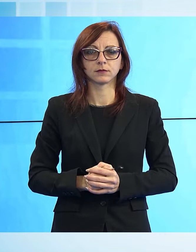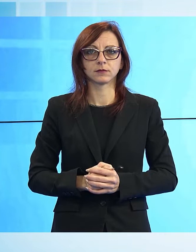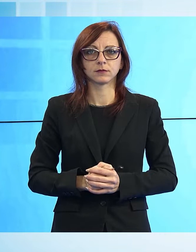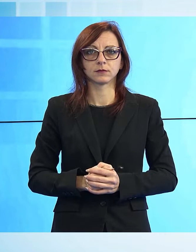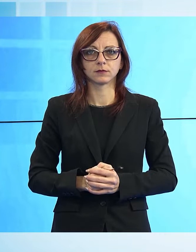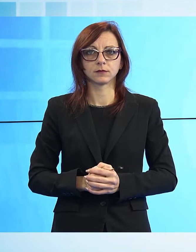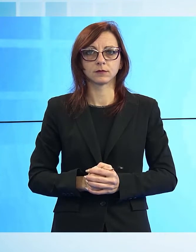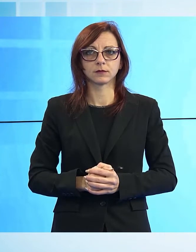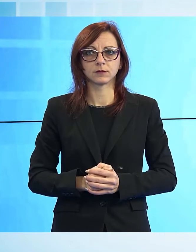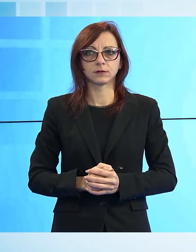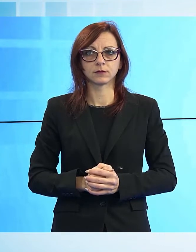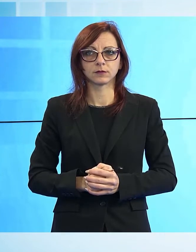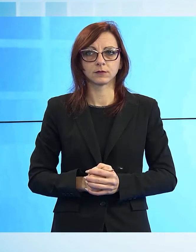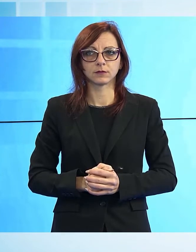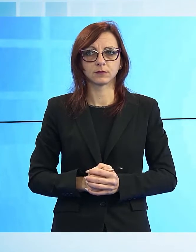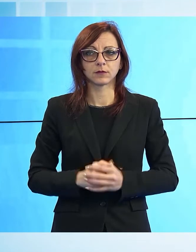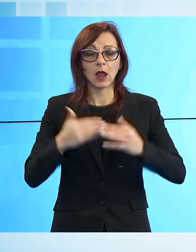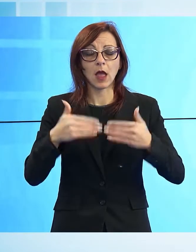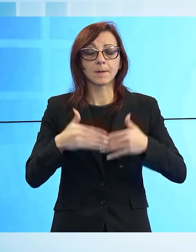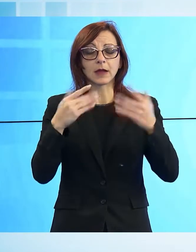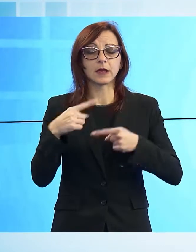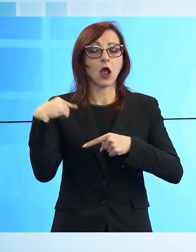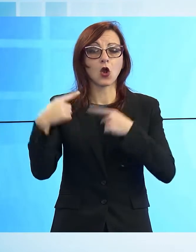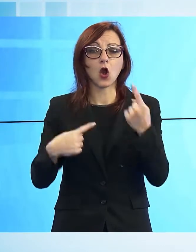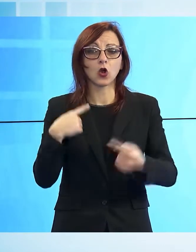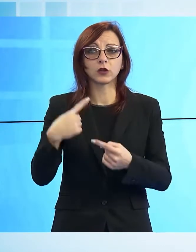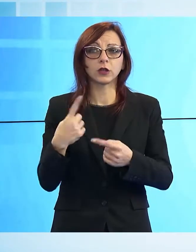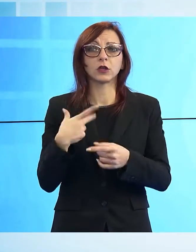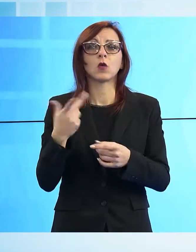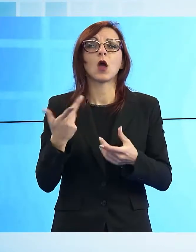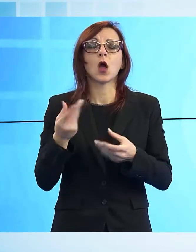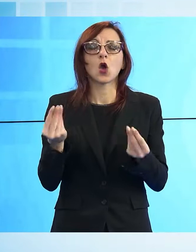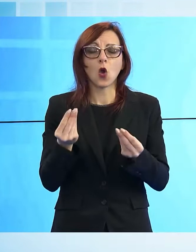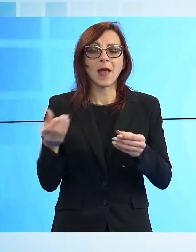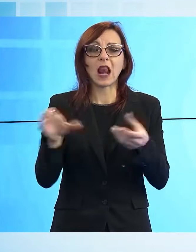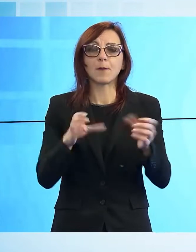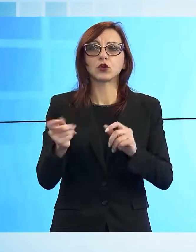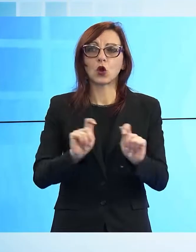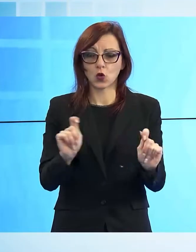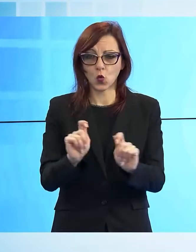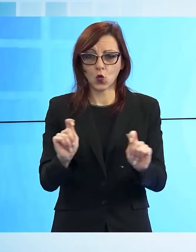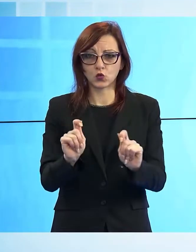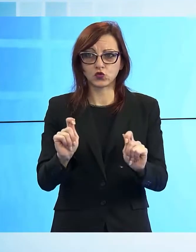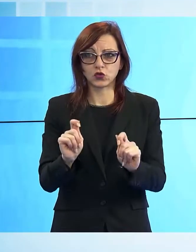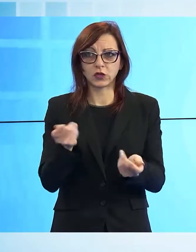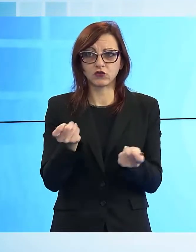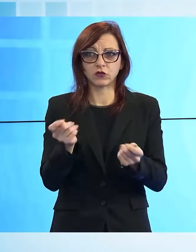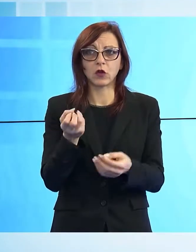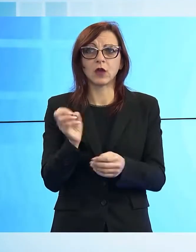La mattinata si è conclusa con un buffet organizzato dal laboratorio di cucina coordinato dalle insegnanti di sostegno della